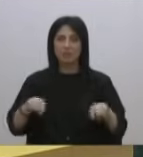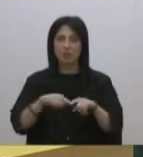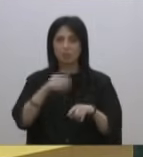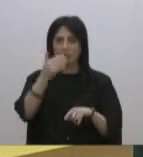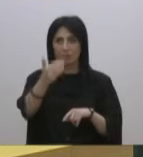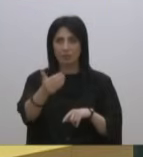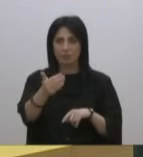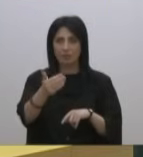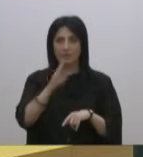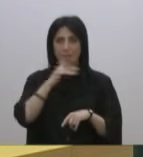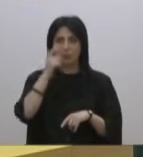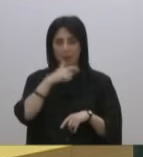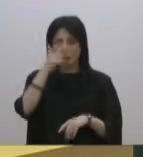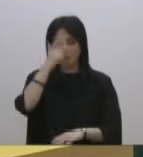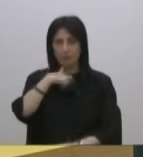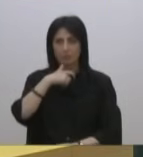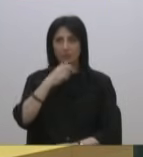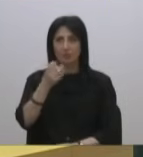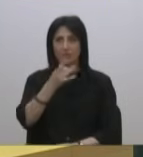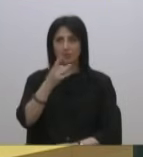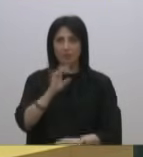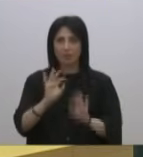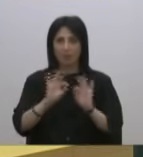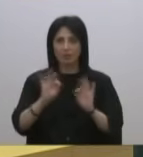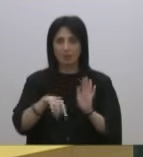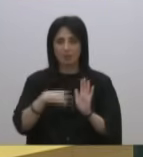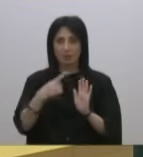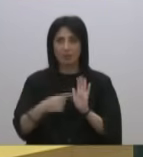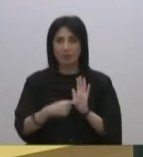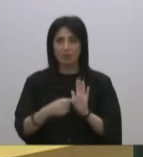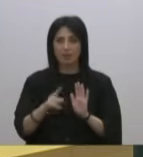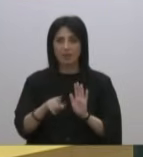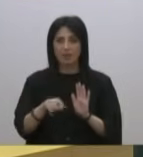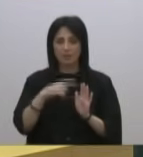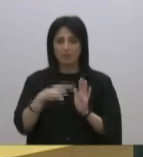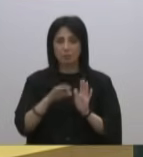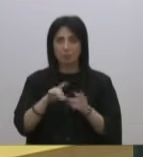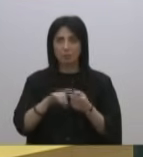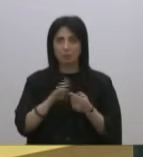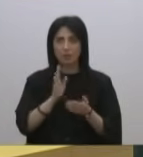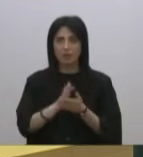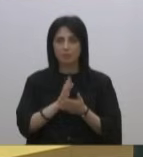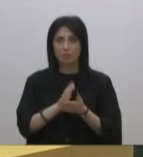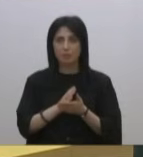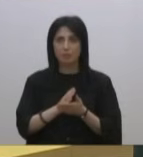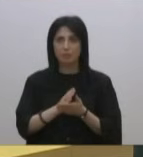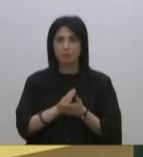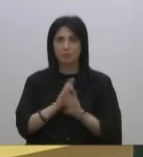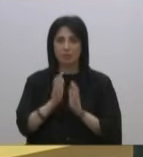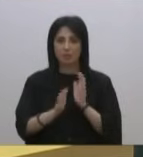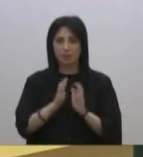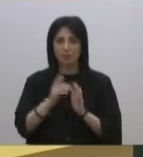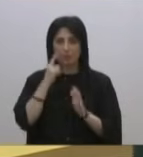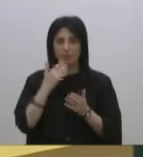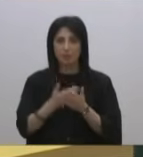თქვენ ქალბატონებო და ბატონებო კიდევ ერთხელ გაგიზიარებთ იმ საკითხებს, რაც ამ საკითხთან დაკავშირებით არსებობს